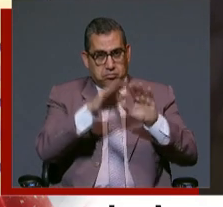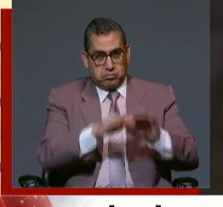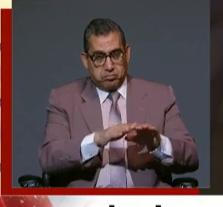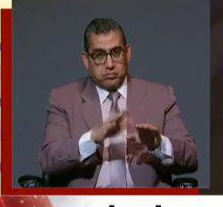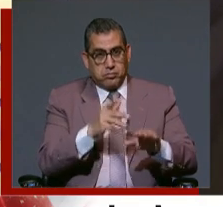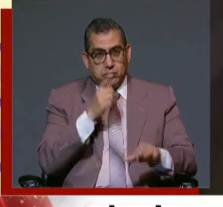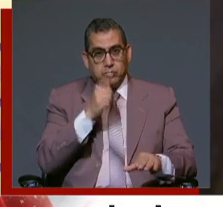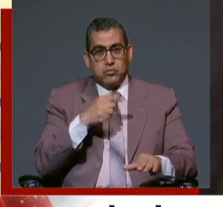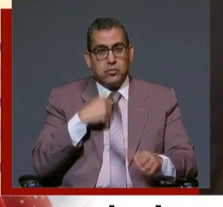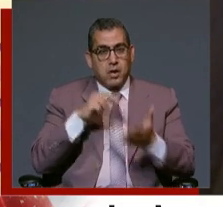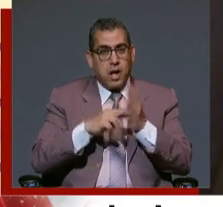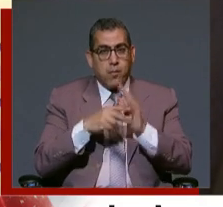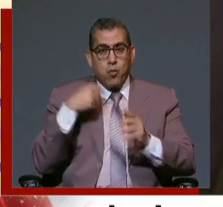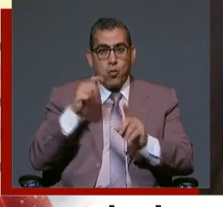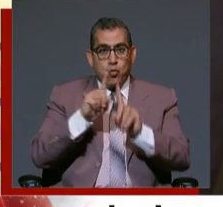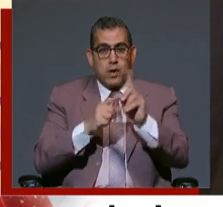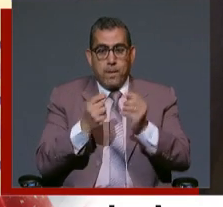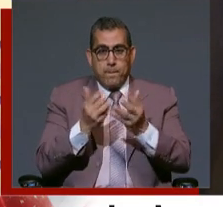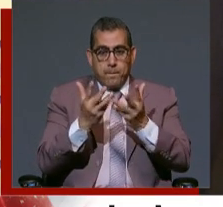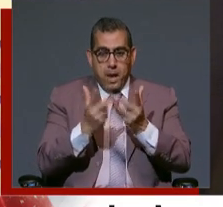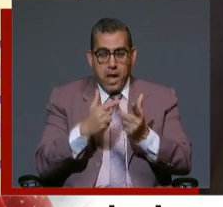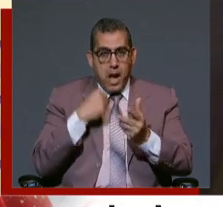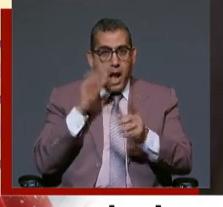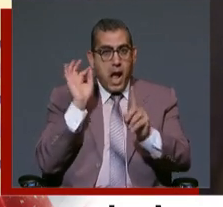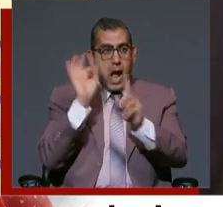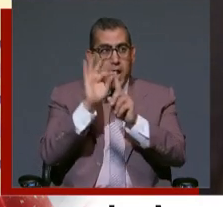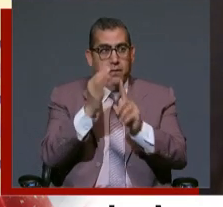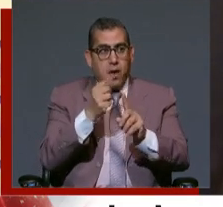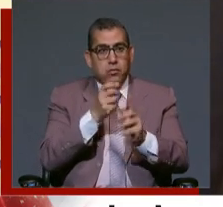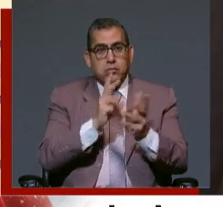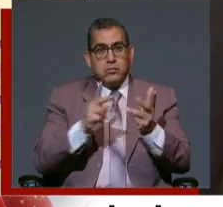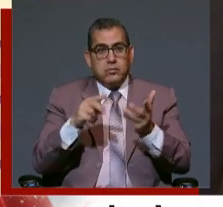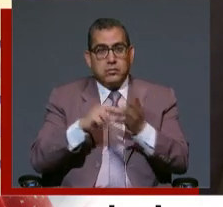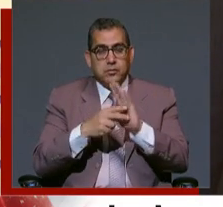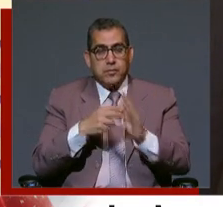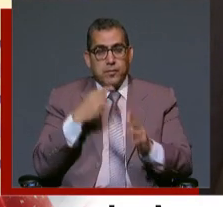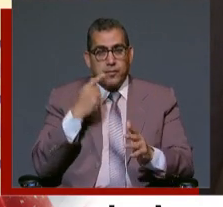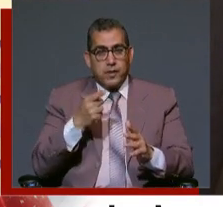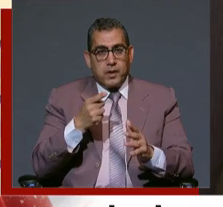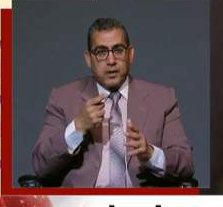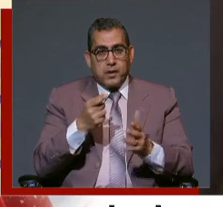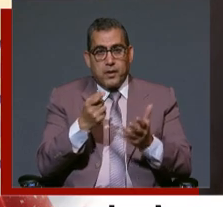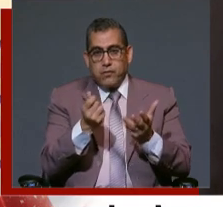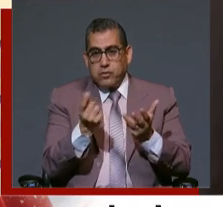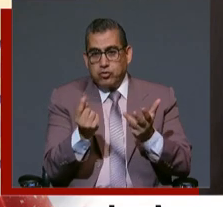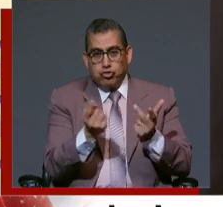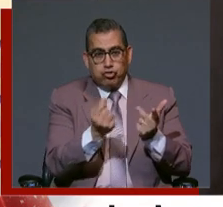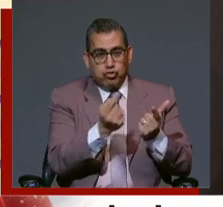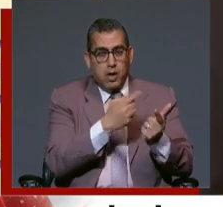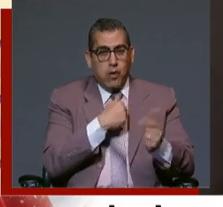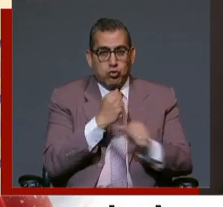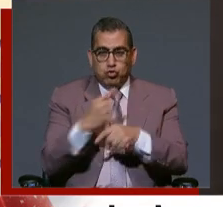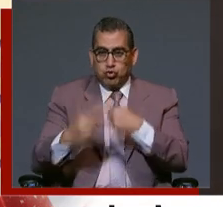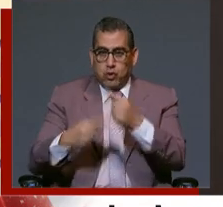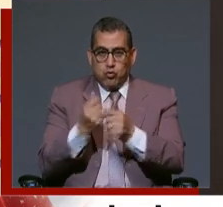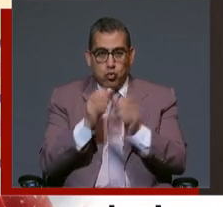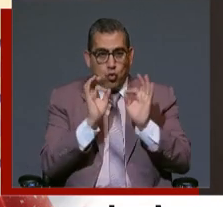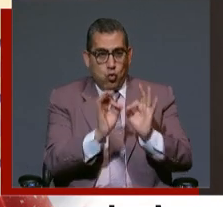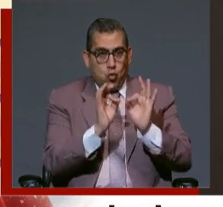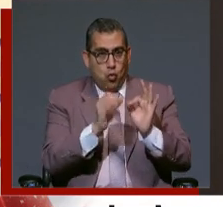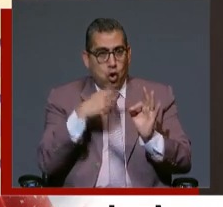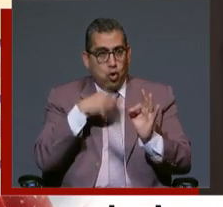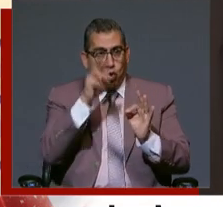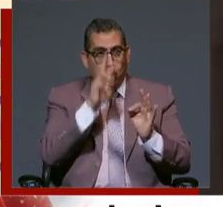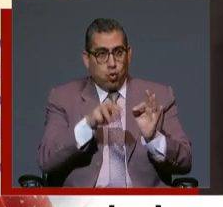في وزارة المالية هدفنا انه ننوع من الاسواق المالية ومن الادوات اللي انا بمول